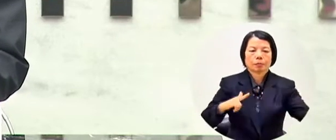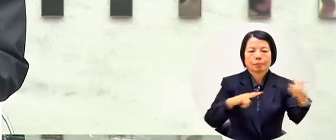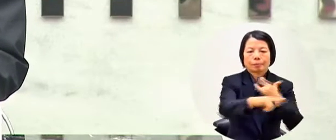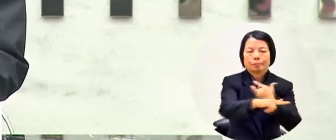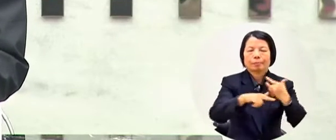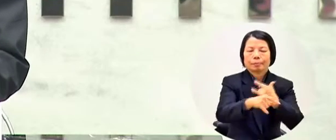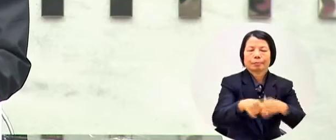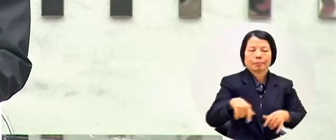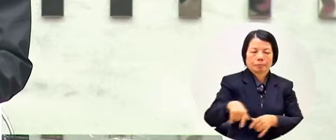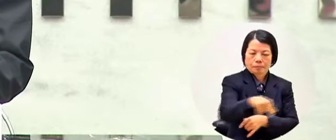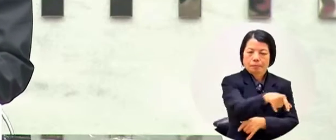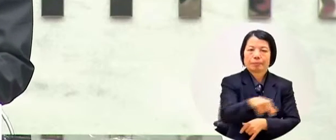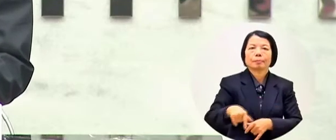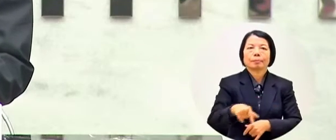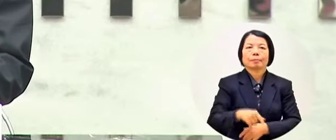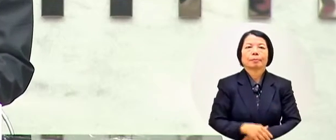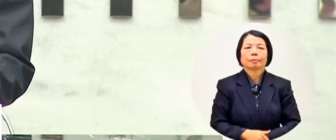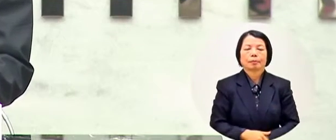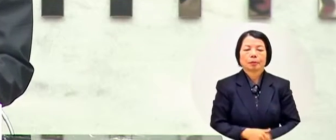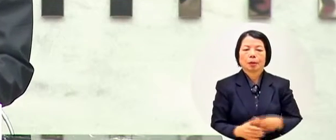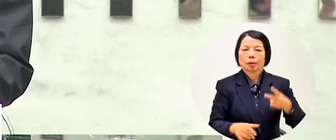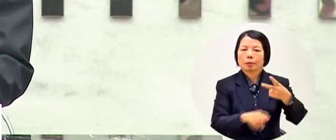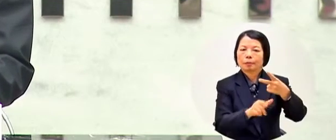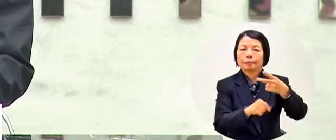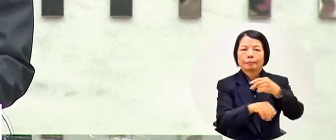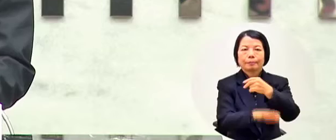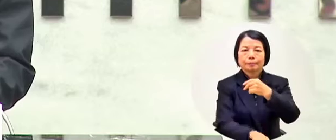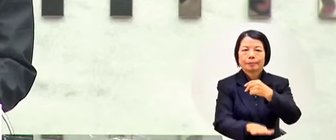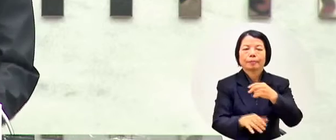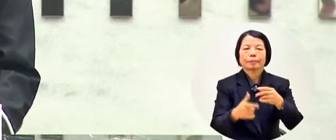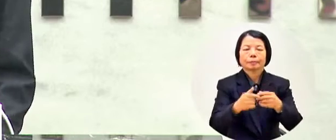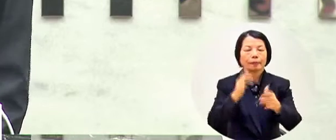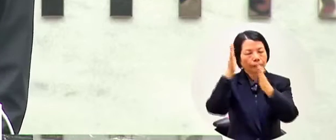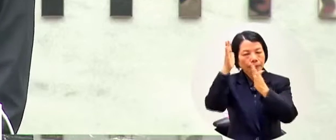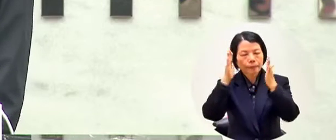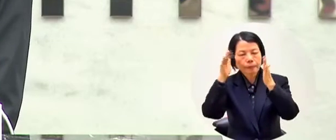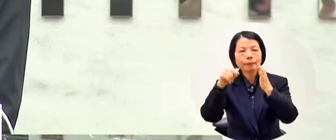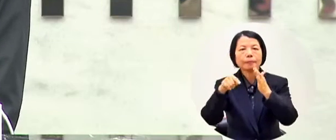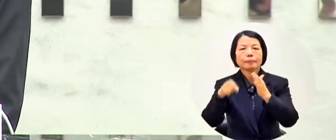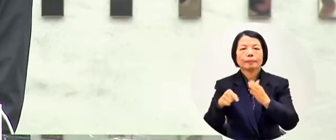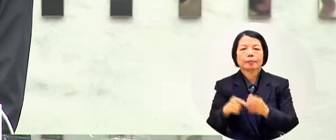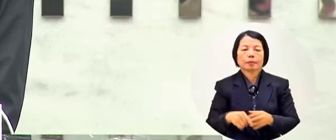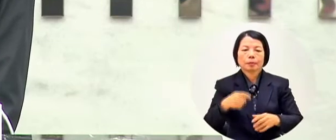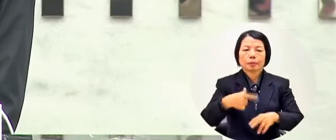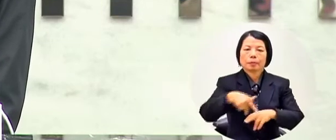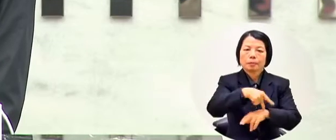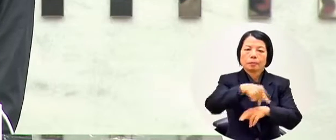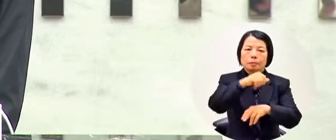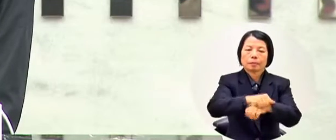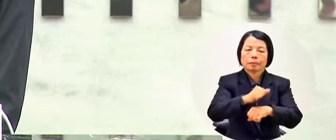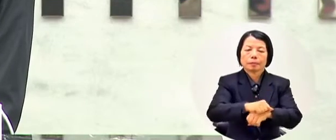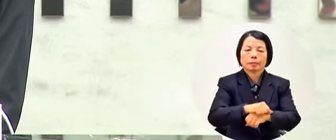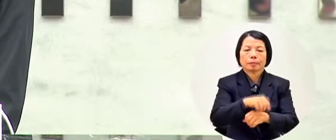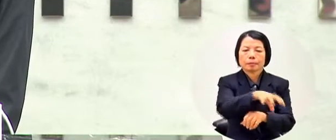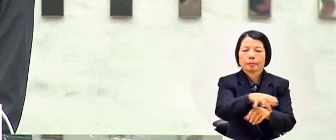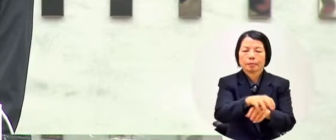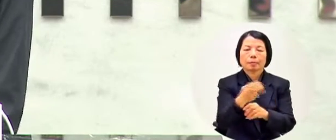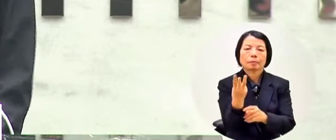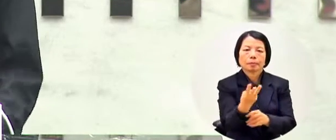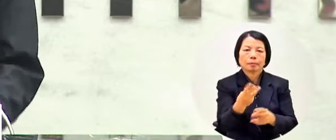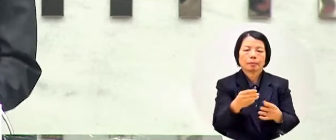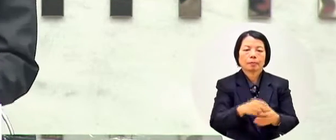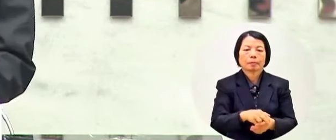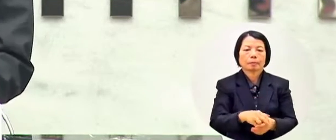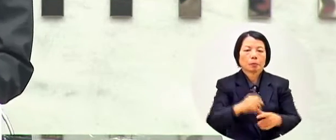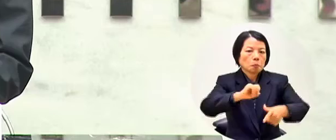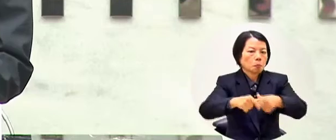通路。2月底，我们也将跟马来西亚以及新加坡当地的三家厂商签订合